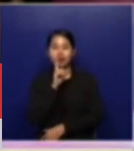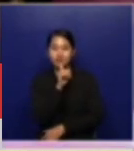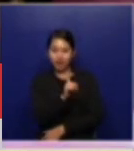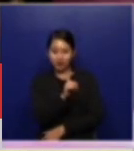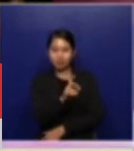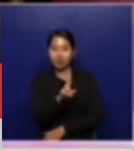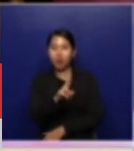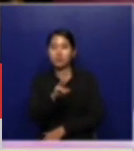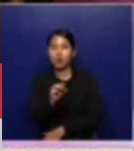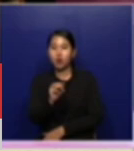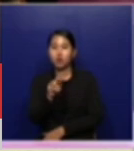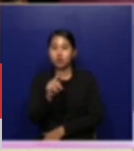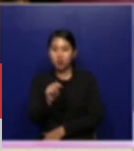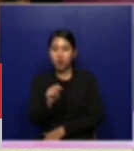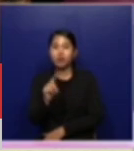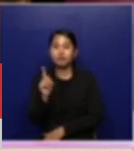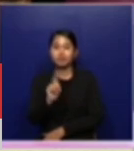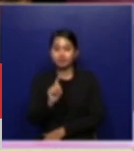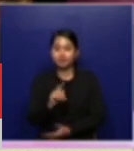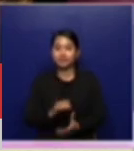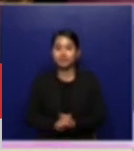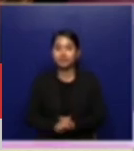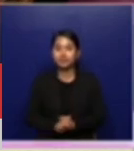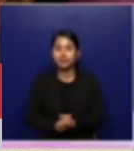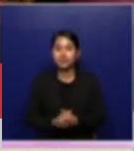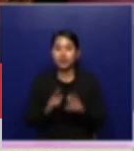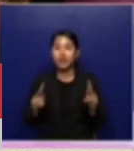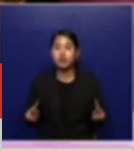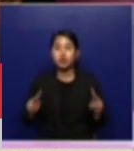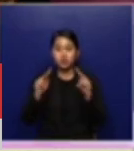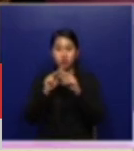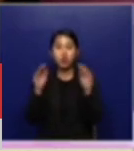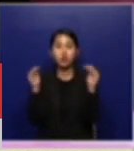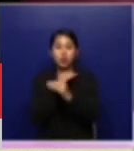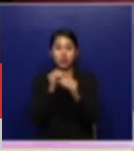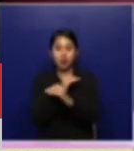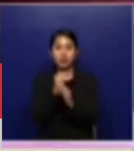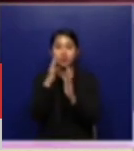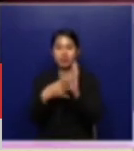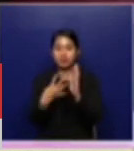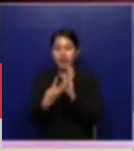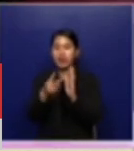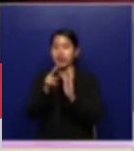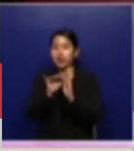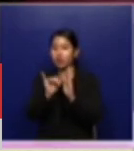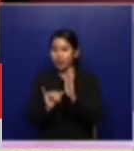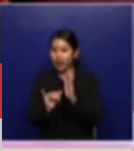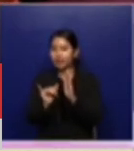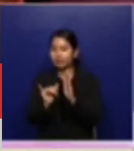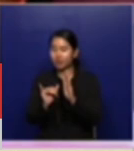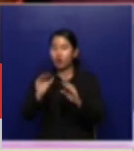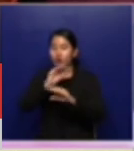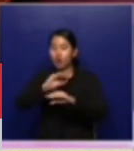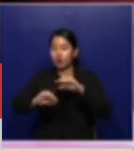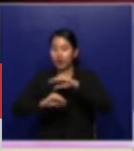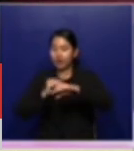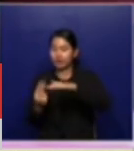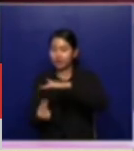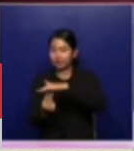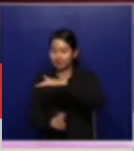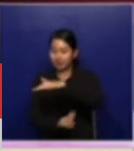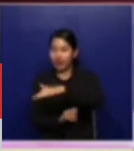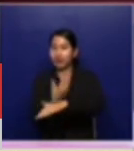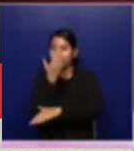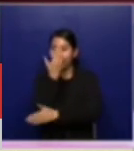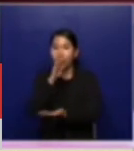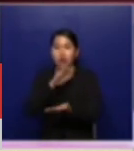รัฐมนตรีว่าคมนาคมกระทรวงคมนาคมมีนโยบายในการก่อสร้างสะพานลอยหน้าโรงเรียนหนองห